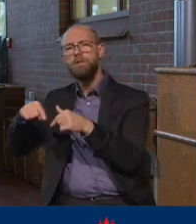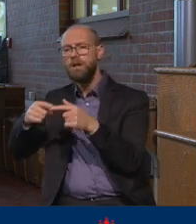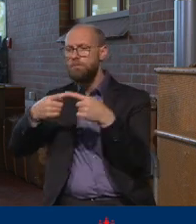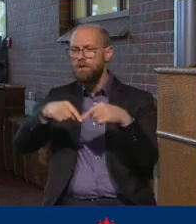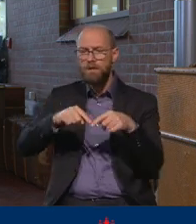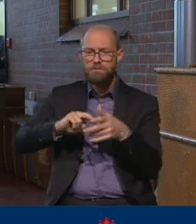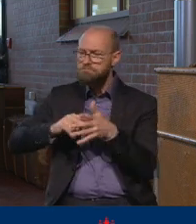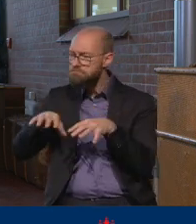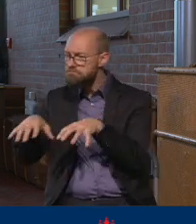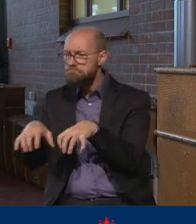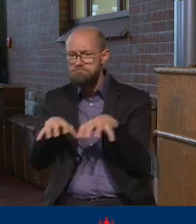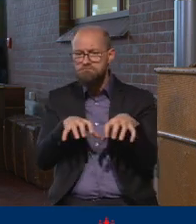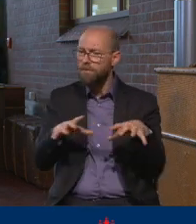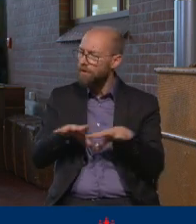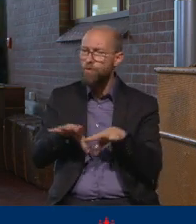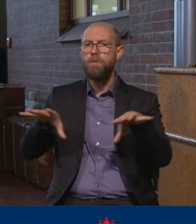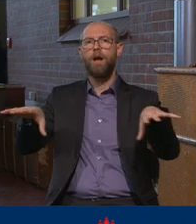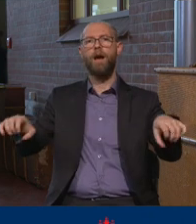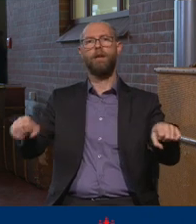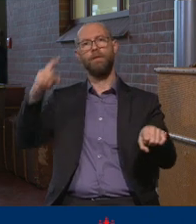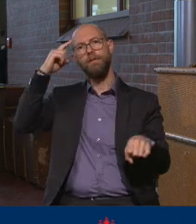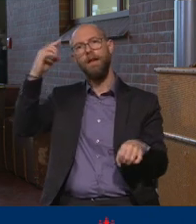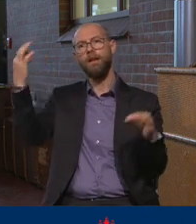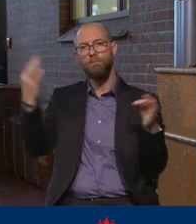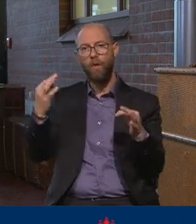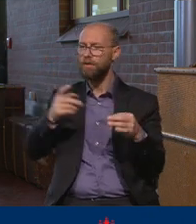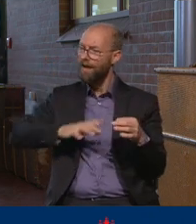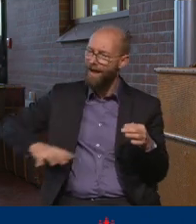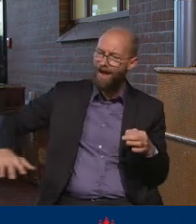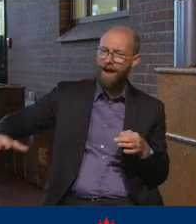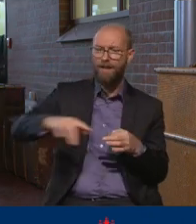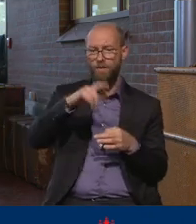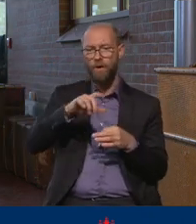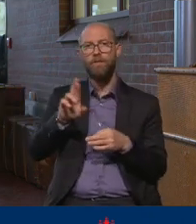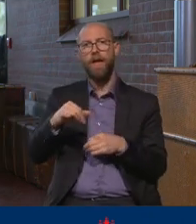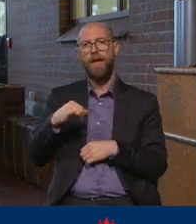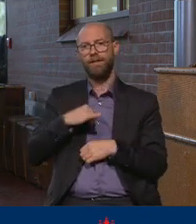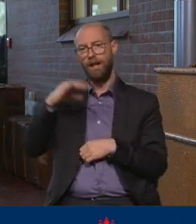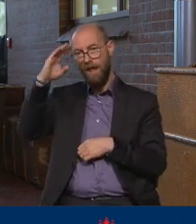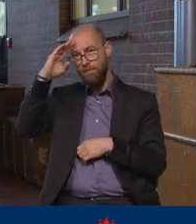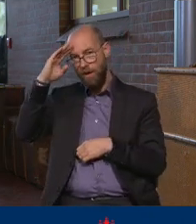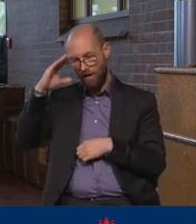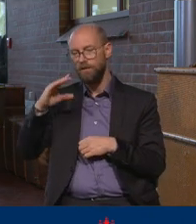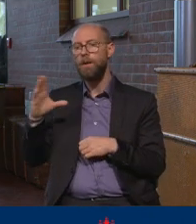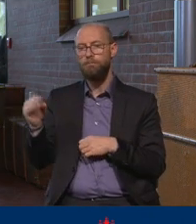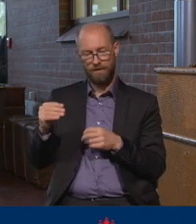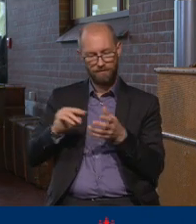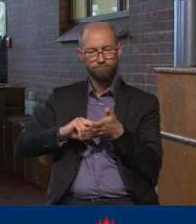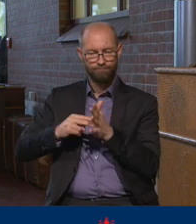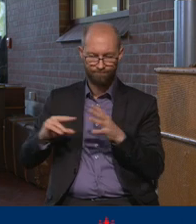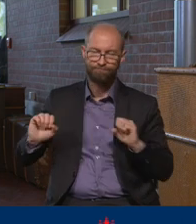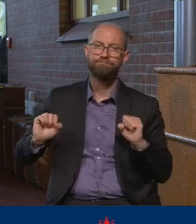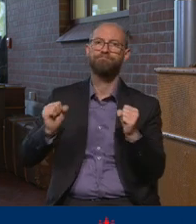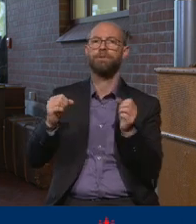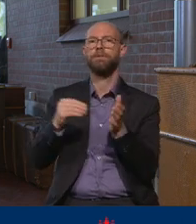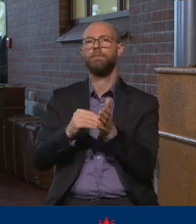prozess der beteiligung aller an hamburg stadtentwicklung interessierten bürgerinnen und bürgern wenn